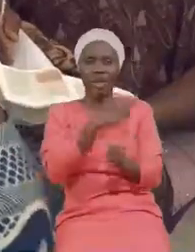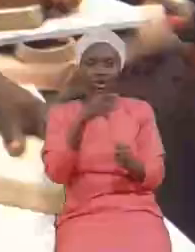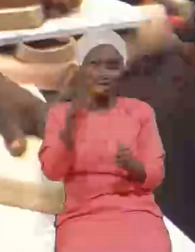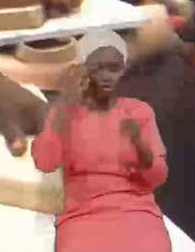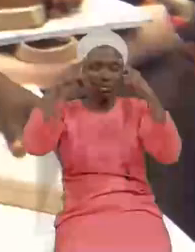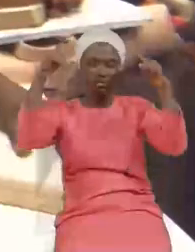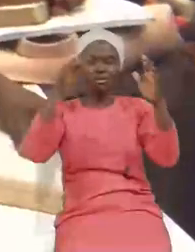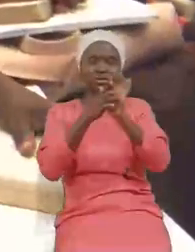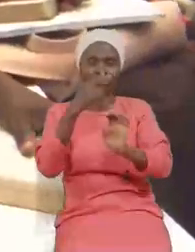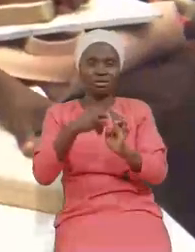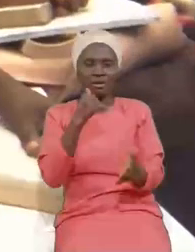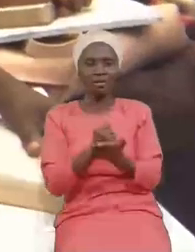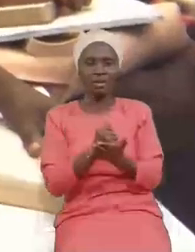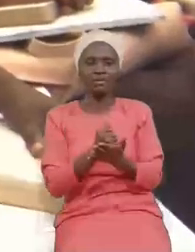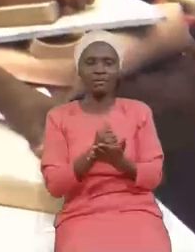Jésus-Christ